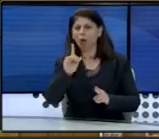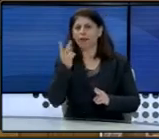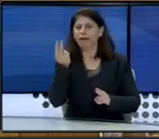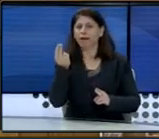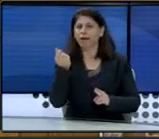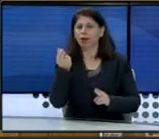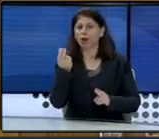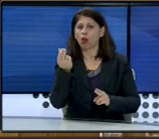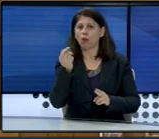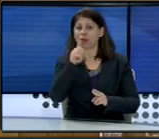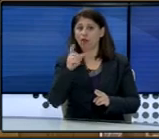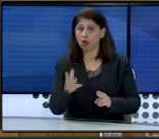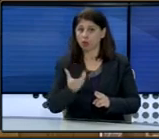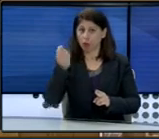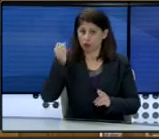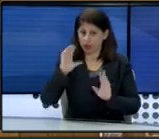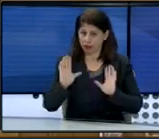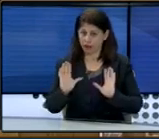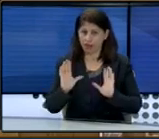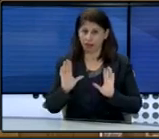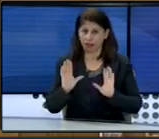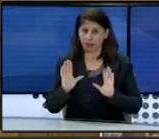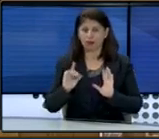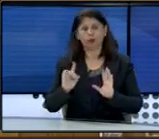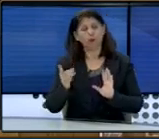του βιωσιμότητα, τη μη